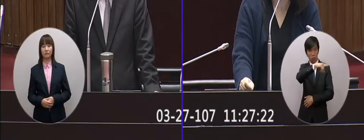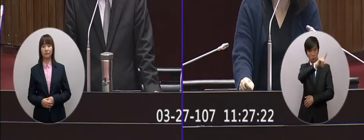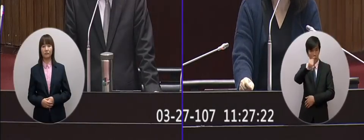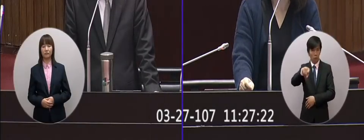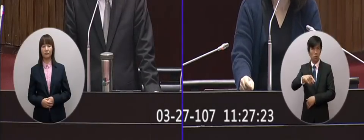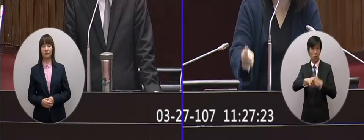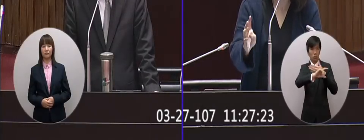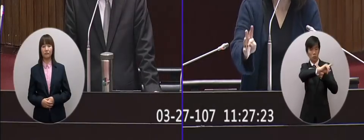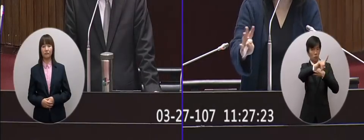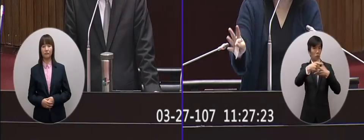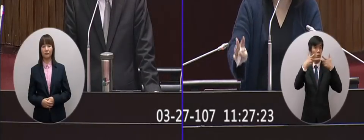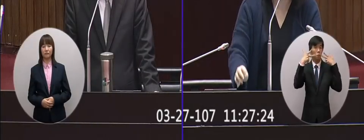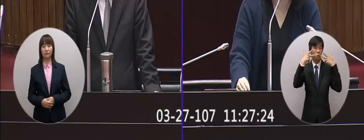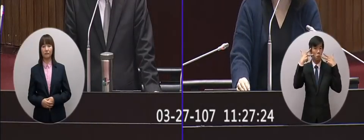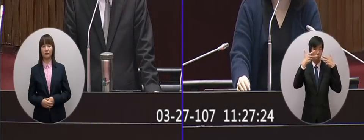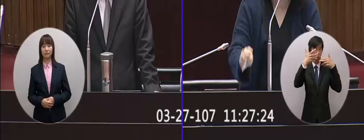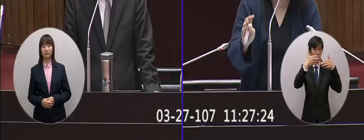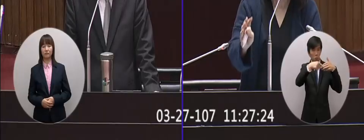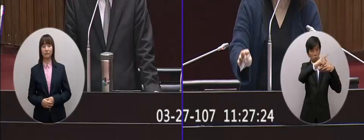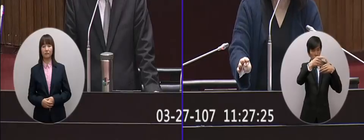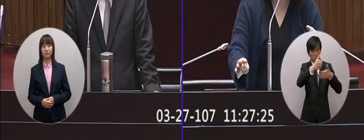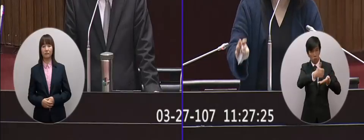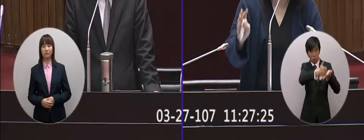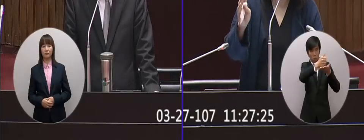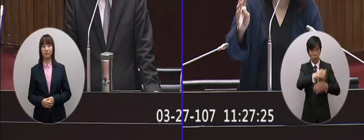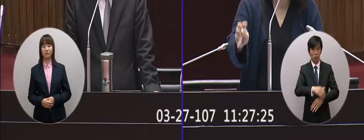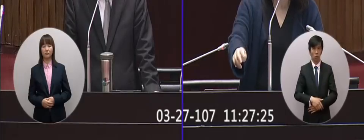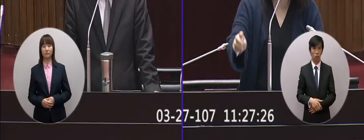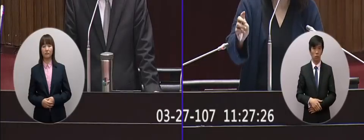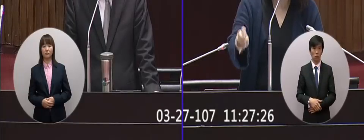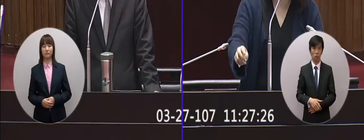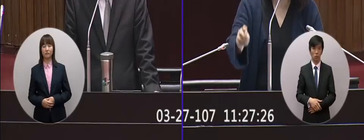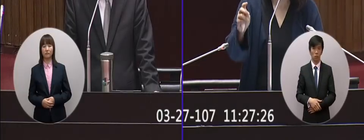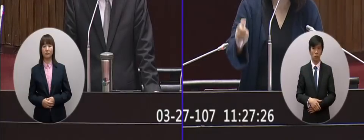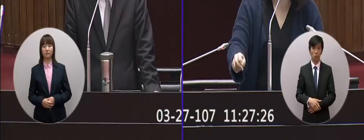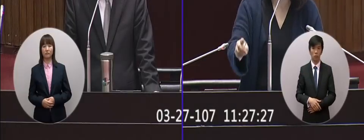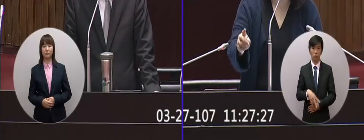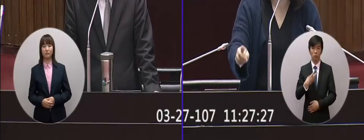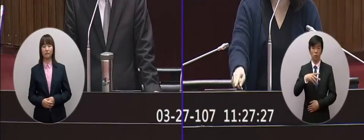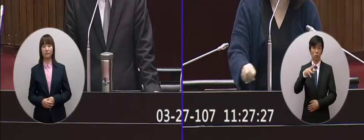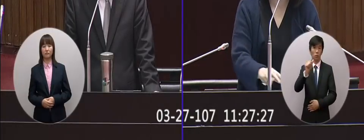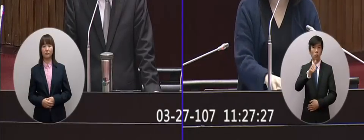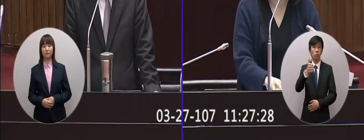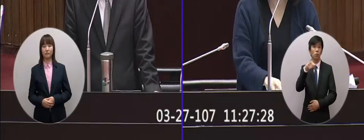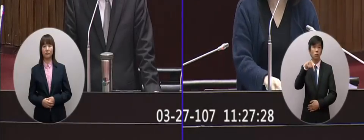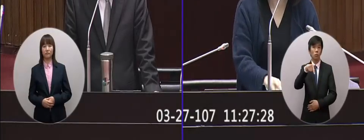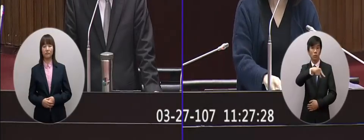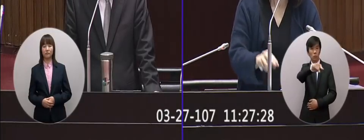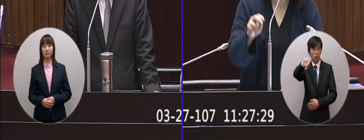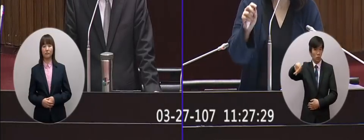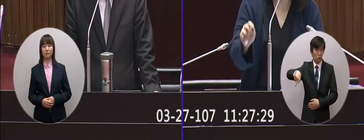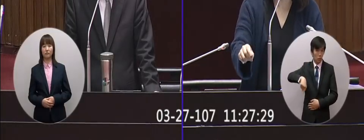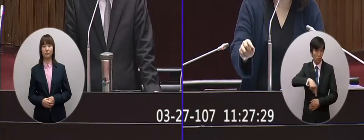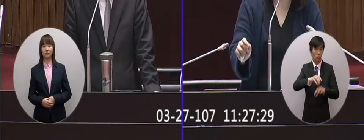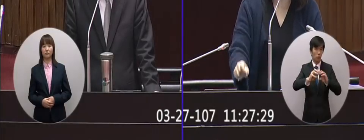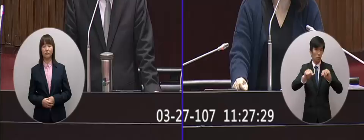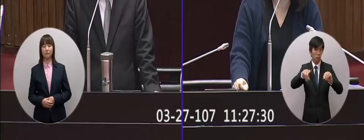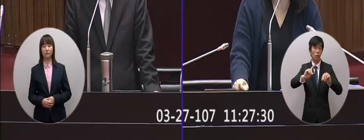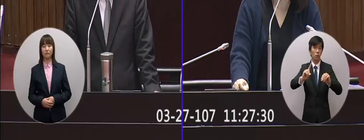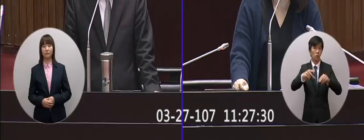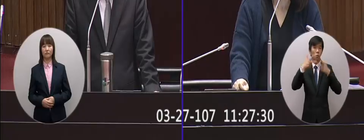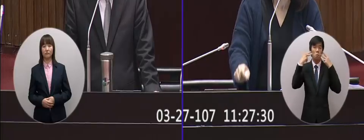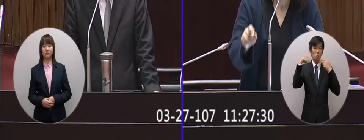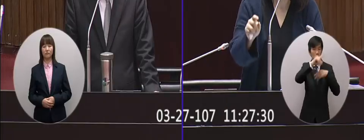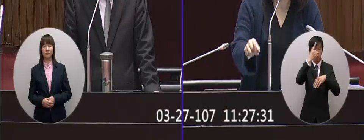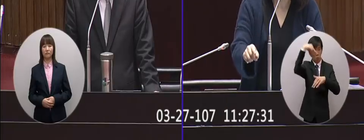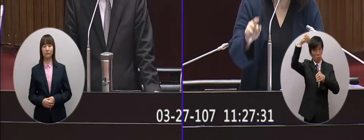的意见，然后理由就这么简单，因为 Sheridan Hill 是他们的传统领域，是神圣的发